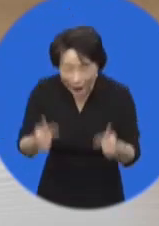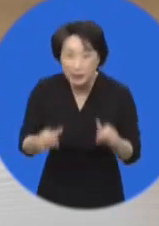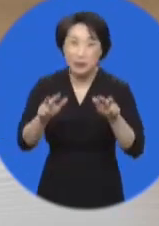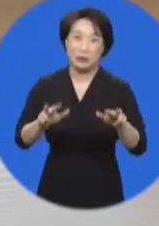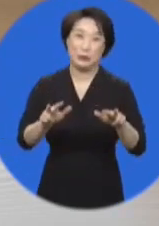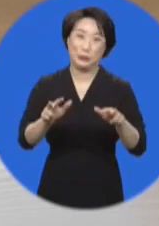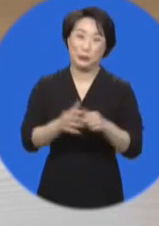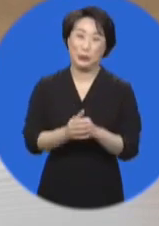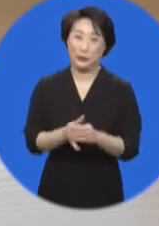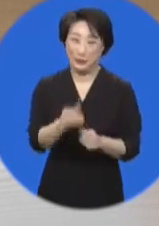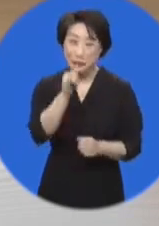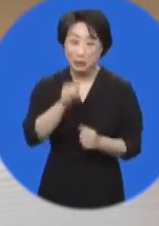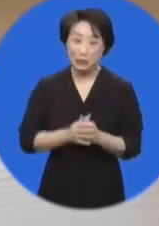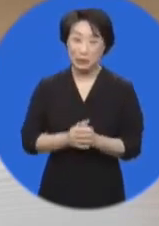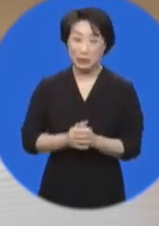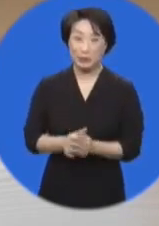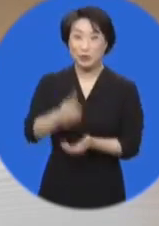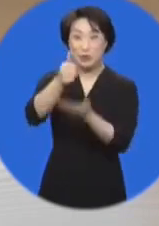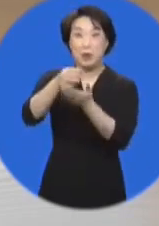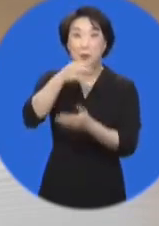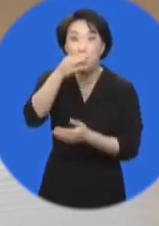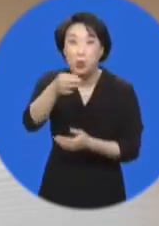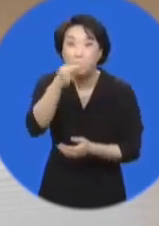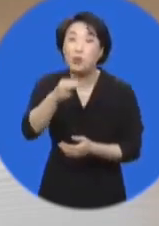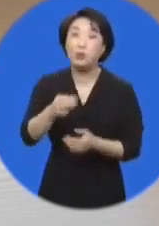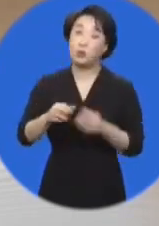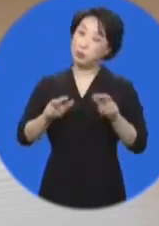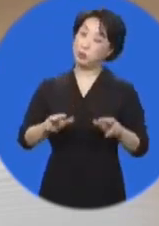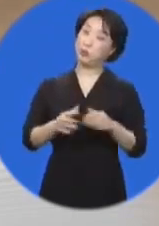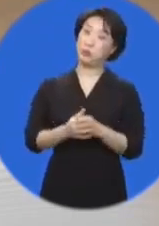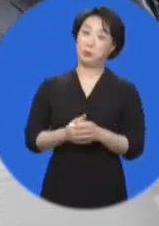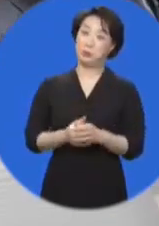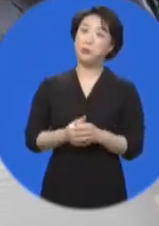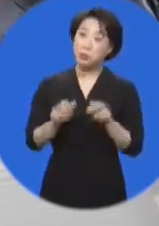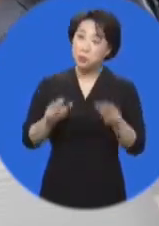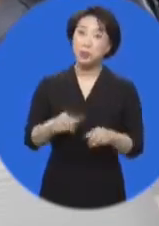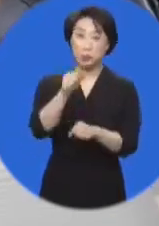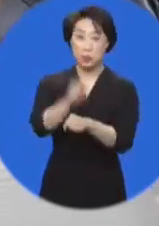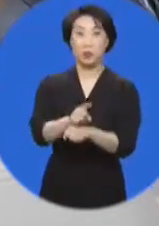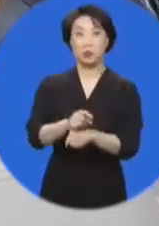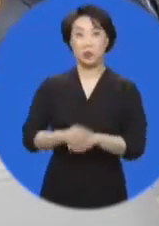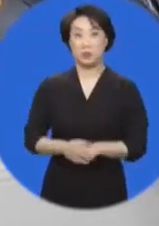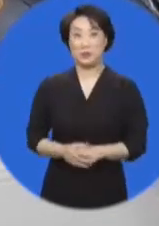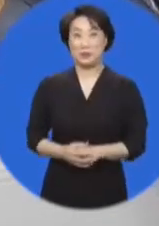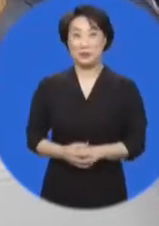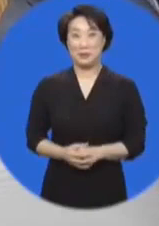언제나 있는 주님의 목소리의 현재성입니다.